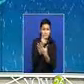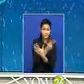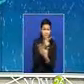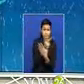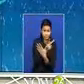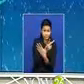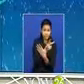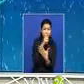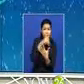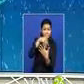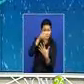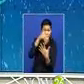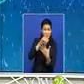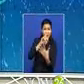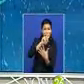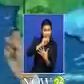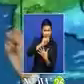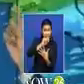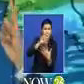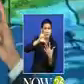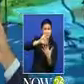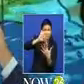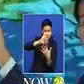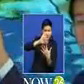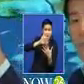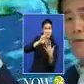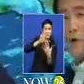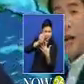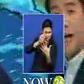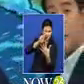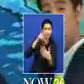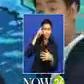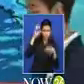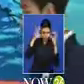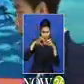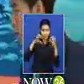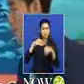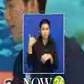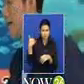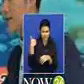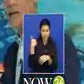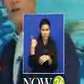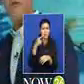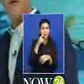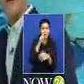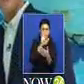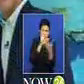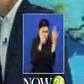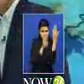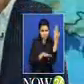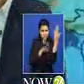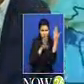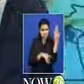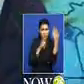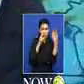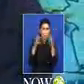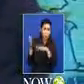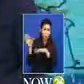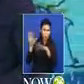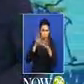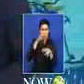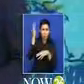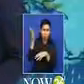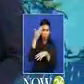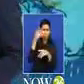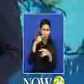รีพื้นที่ทางภาคเหนือจังหวัดตากจังหวัดเชียงใหม่จังหวัดเชียงรายนะครับยังคงมีฝนหนักอยู่ในบริเวณของพื้นที่ภาคใต้จะต้องเฝ้าระวังคลื่นลมแรงครับใน